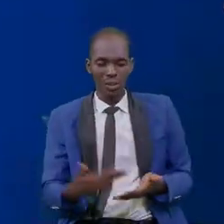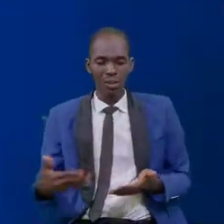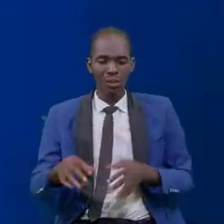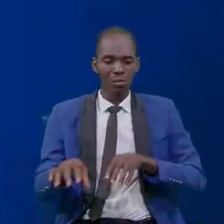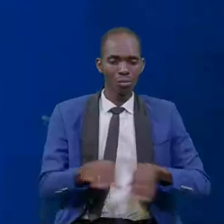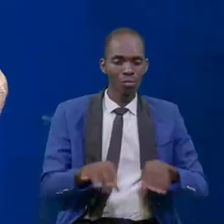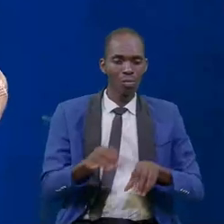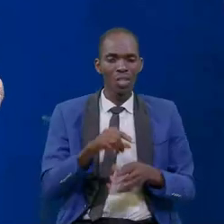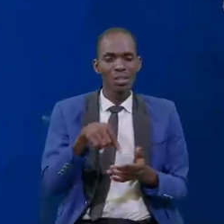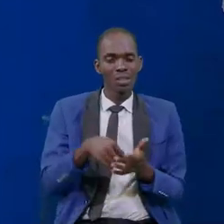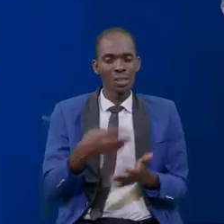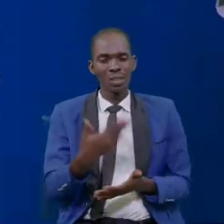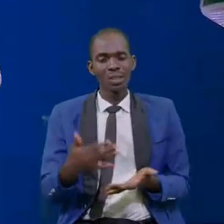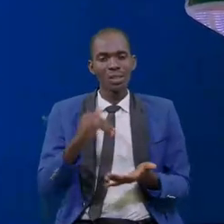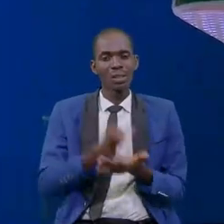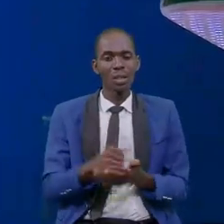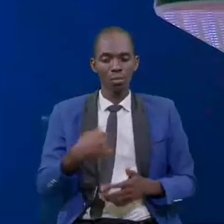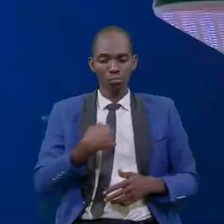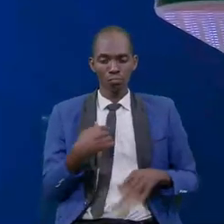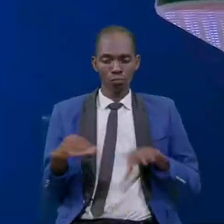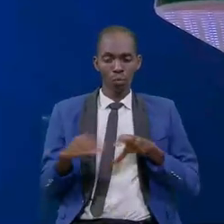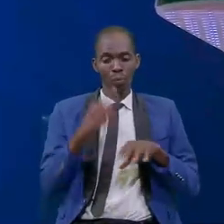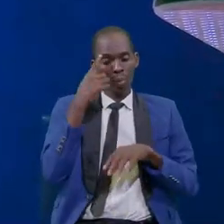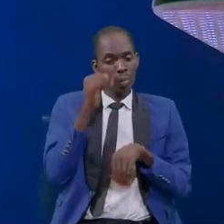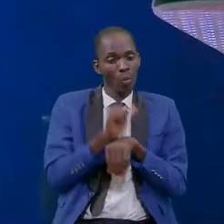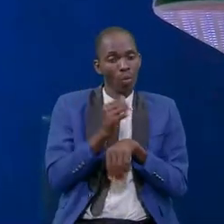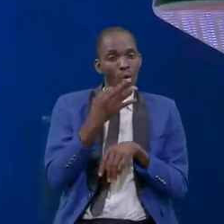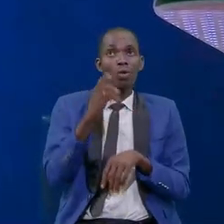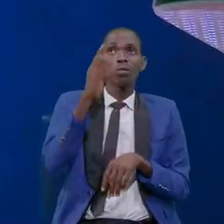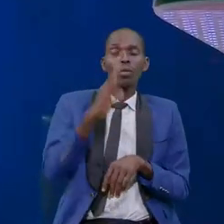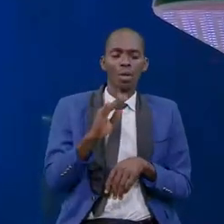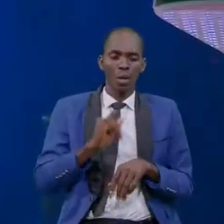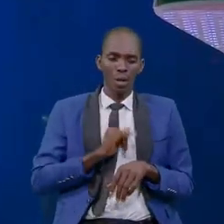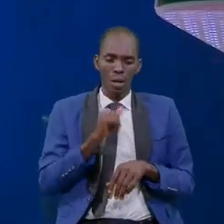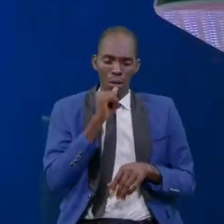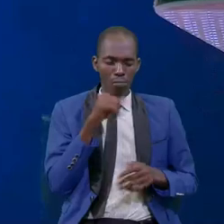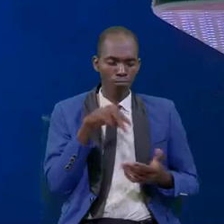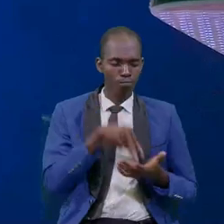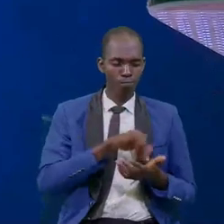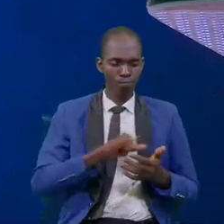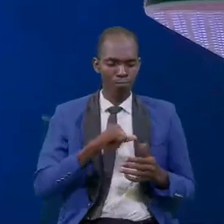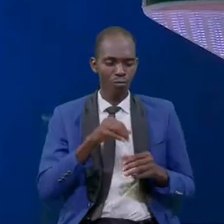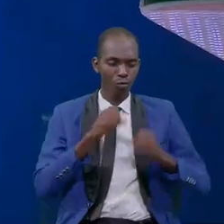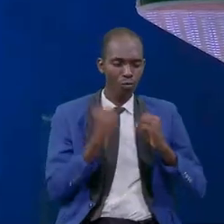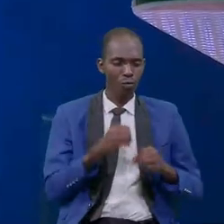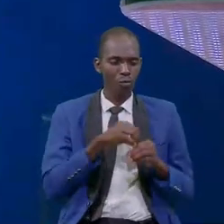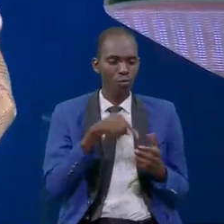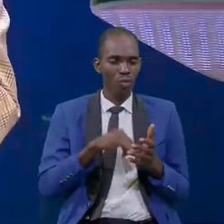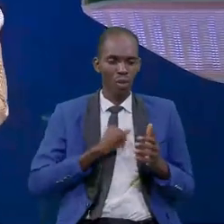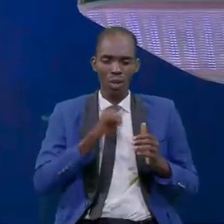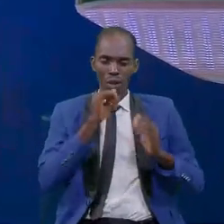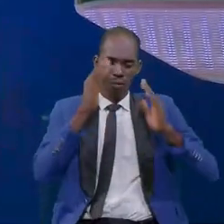activité, et cette chose que je fais pour le royaume de Dieu, et je suis ferme, je suis